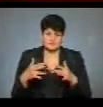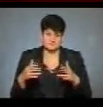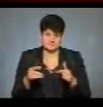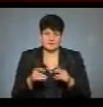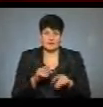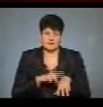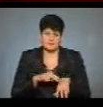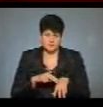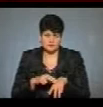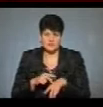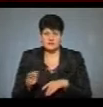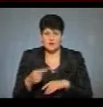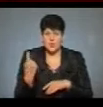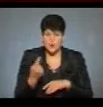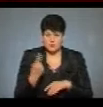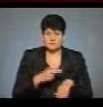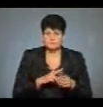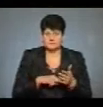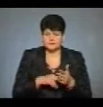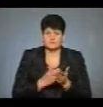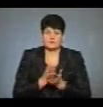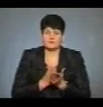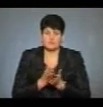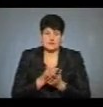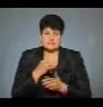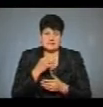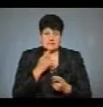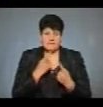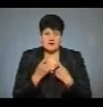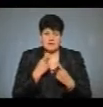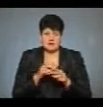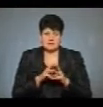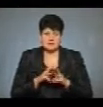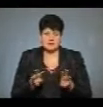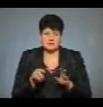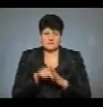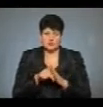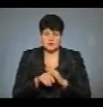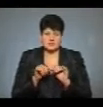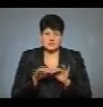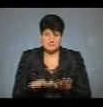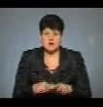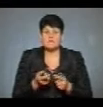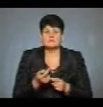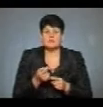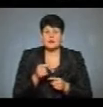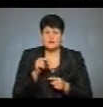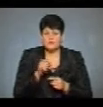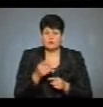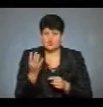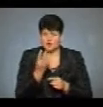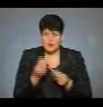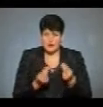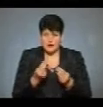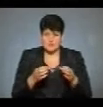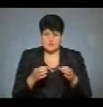підрозділів поліції області та Фіскальної служби, повідомив радник міністра внутрішніх справ Михайло Апостол. За його словами, у 4 гральних закладах